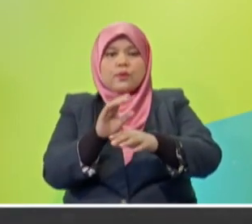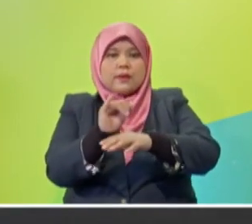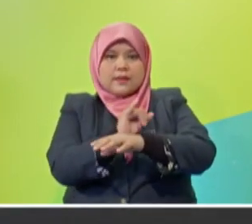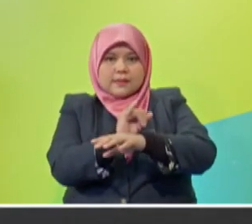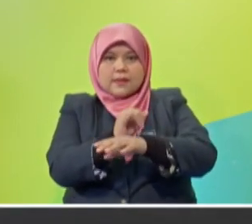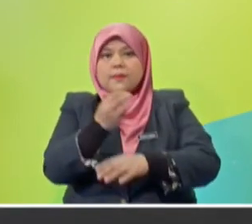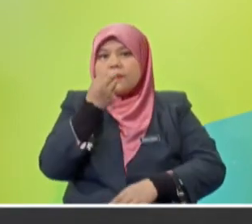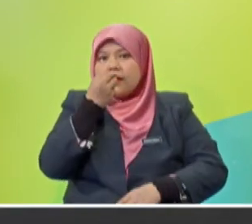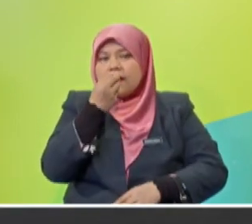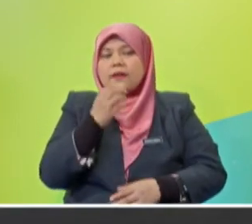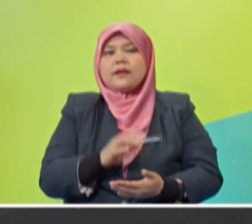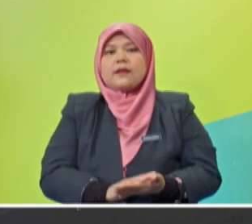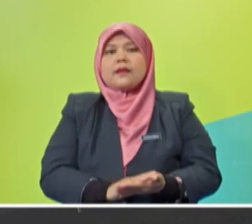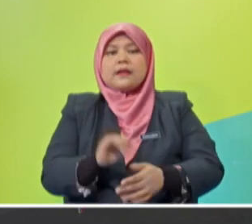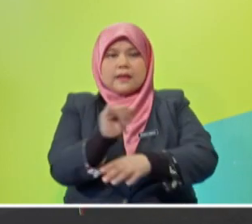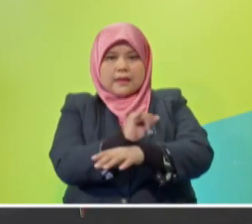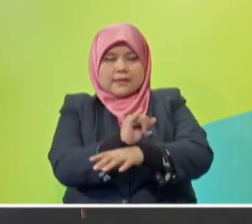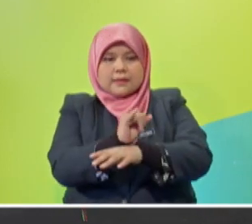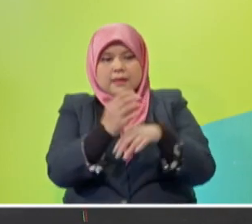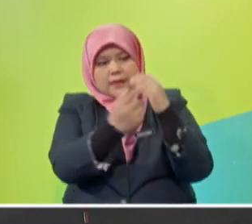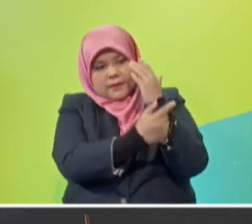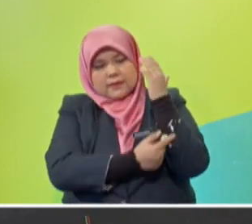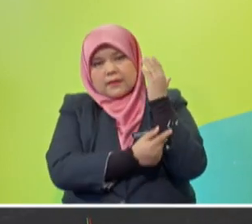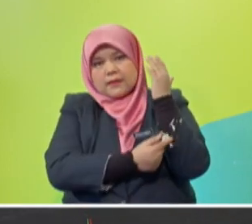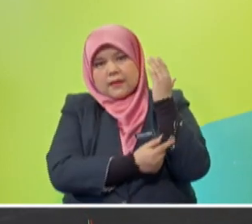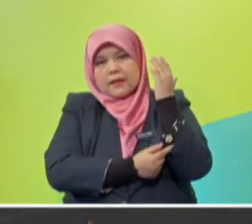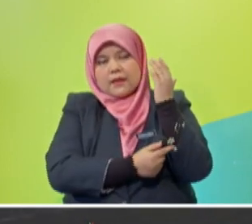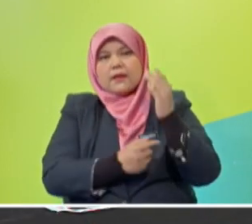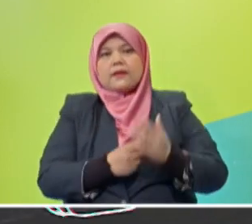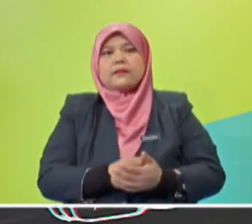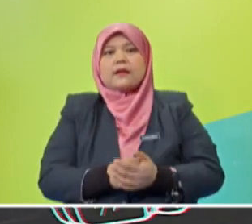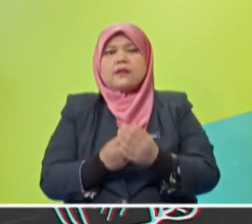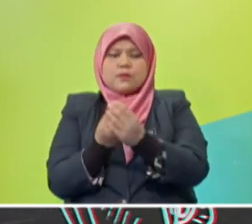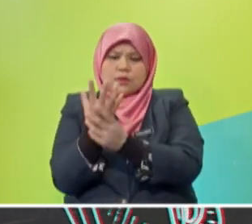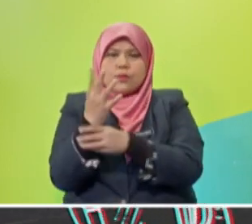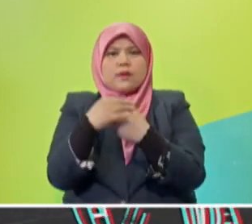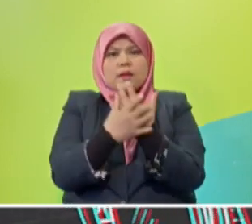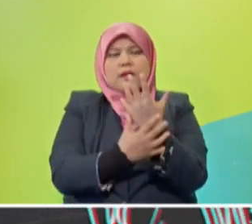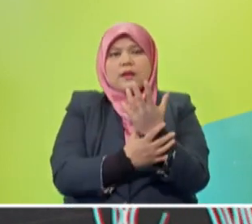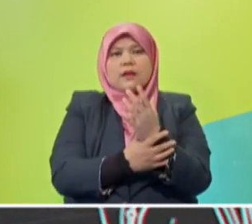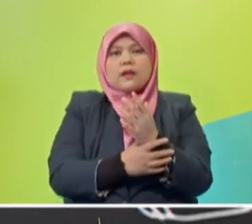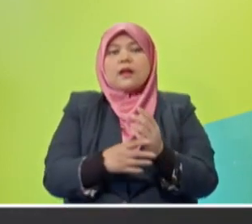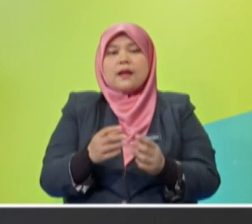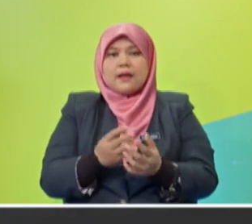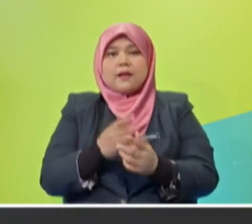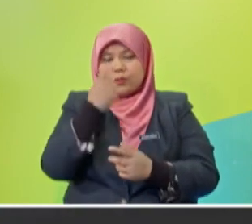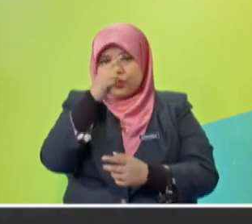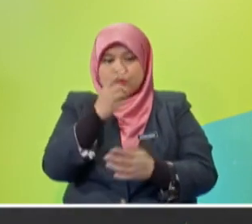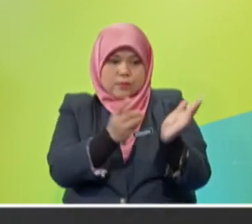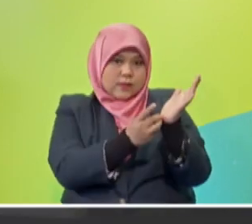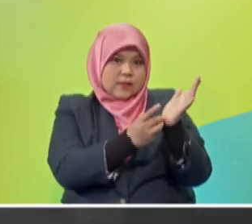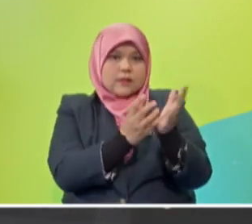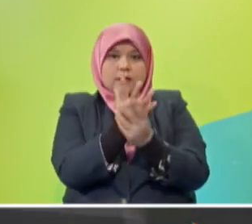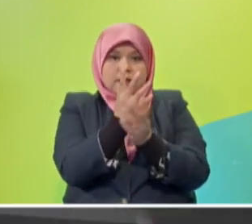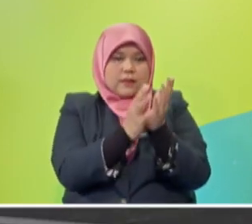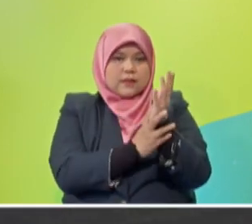makanan. Okey, industri berasaskan getah. Okey, tahu kan? Sarung tangan kita guna dalam perubatan kan? Okey,